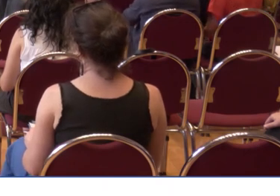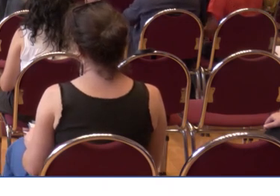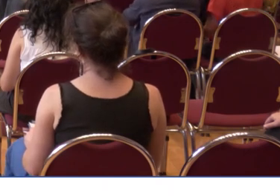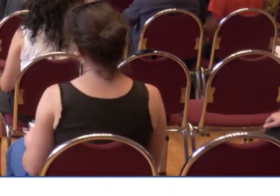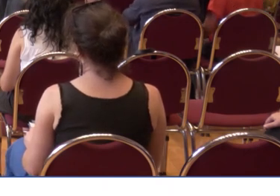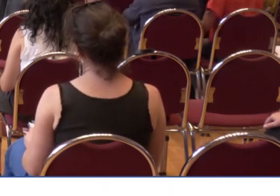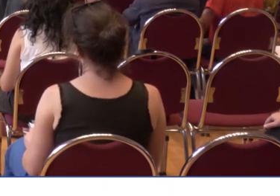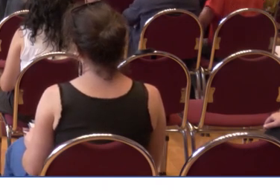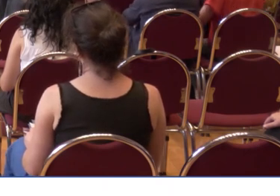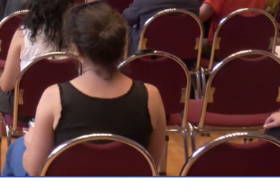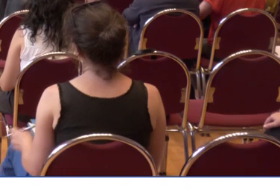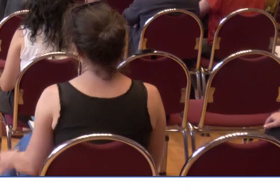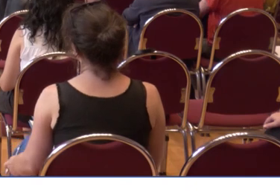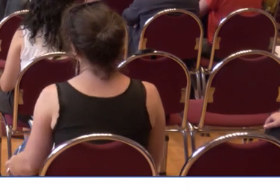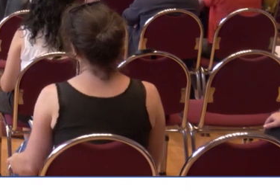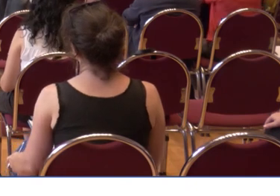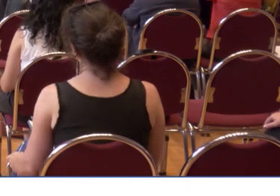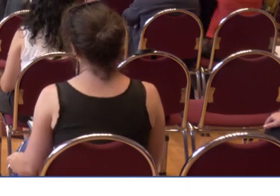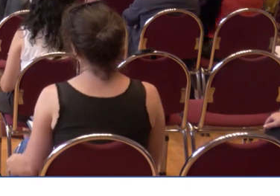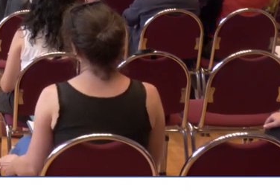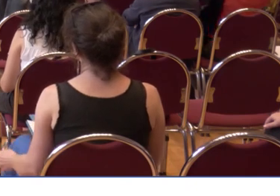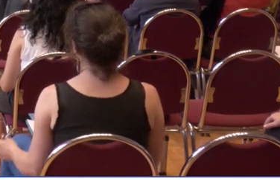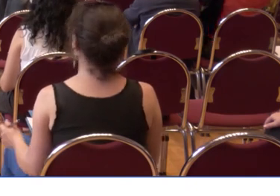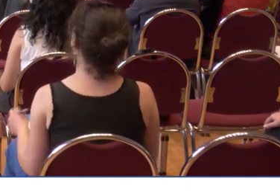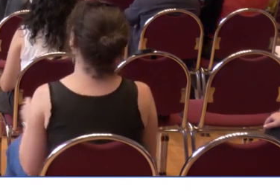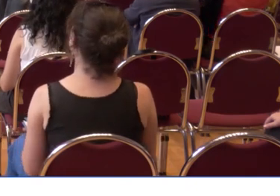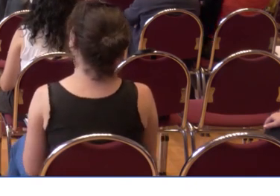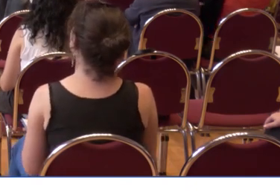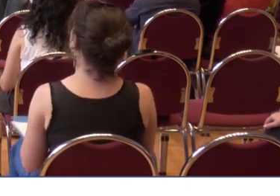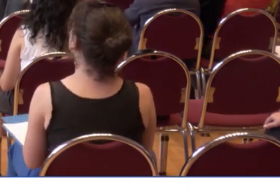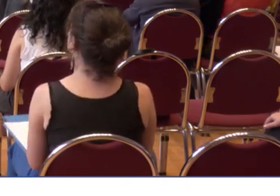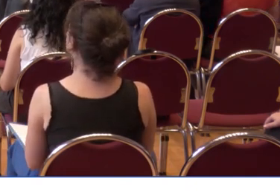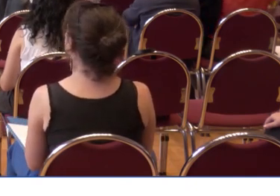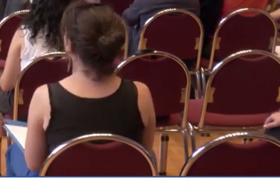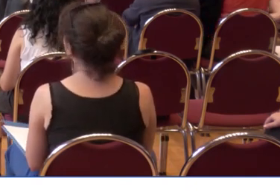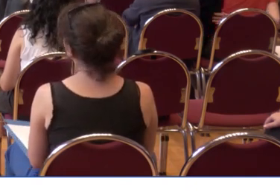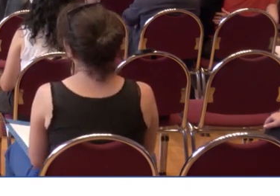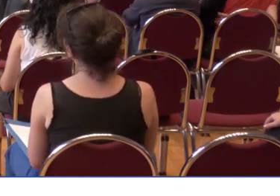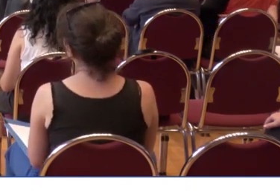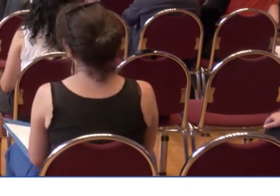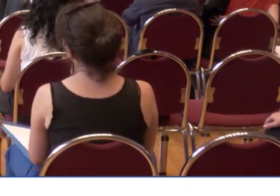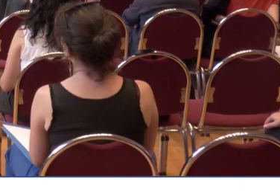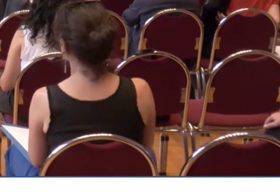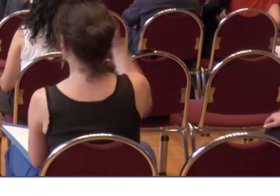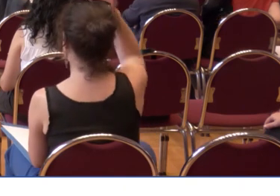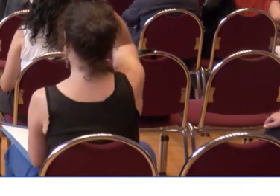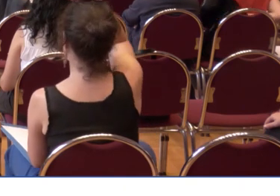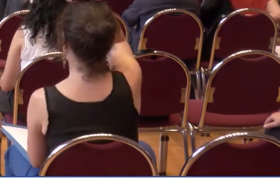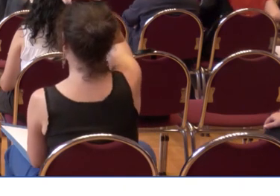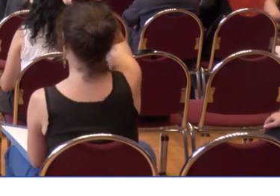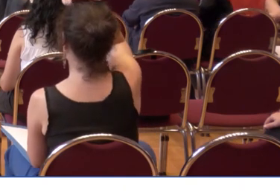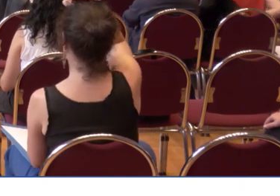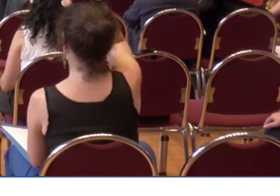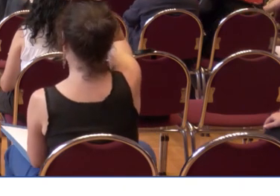wir werden auch die Hinweise was wir heute bekommen haben eben meine Pause machen oder die sehen ist das nehmen wir natürlich auch